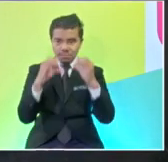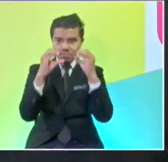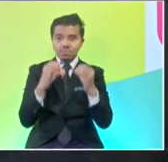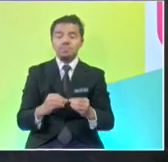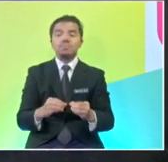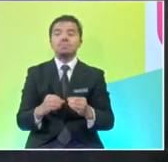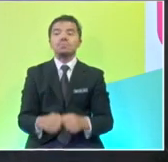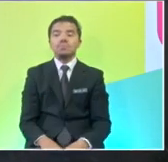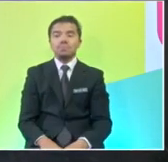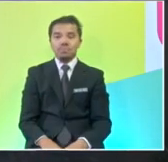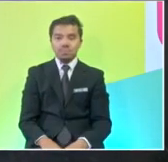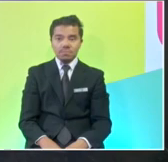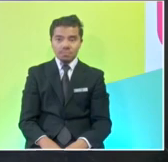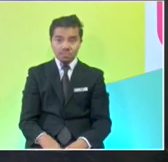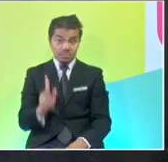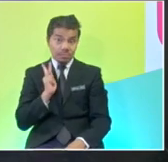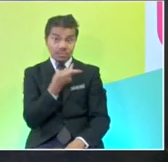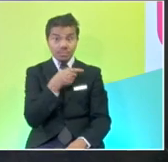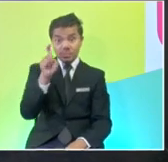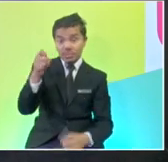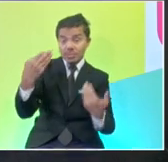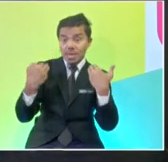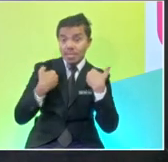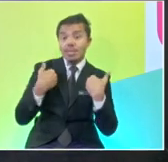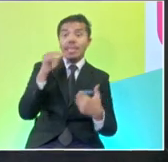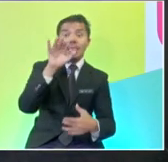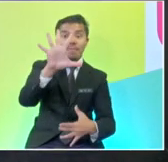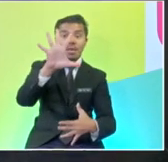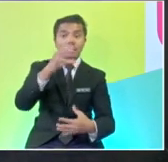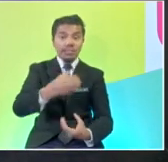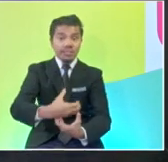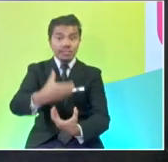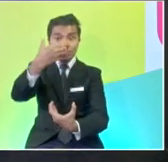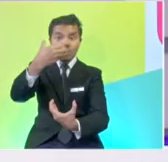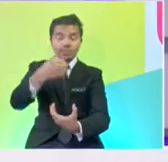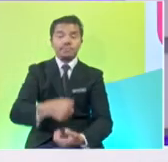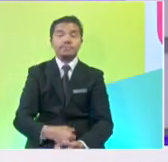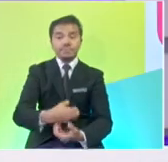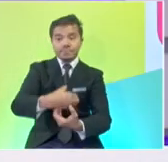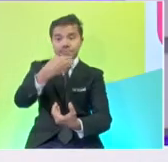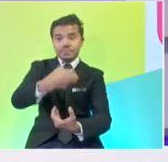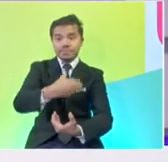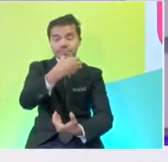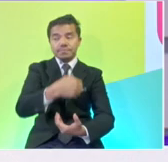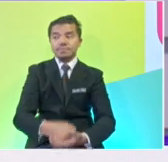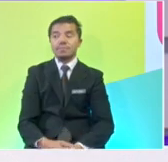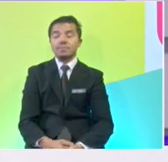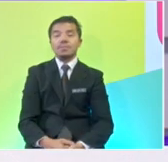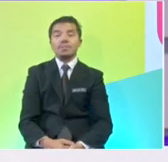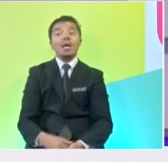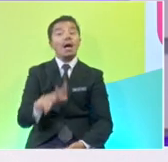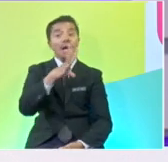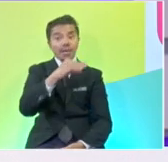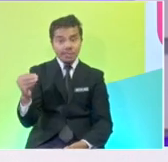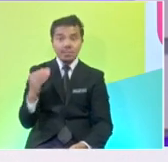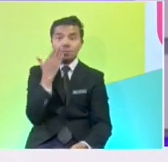kita kena ada lima cawan 1 2 3 4 5 2 3 4 5 dan kita masih ada tisu